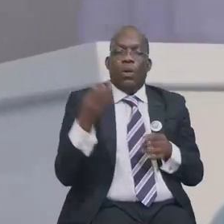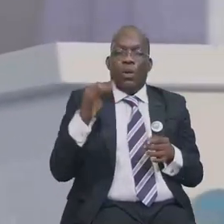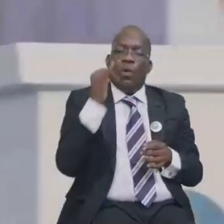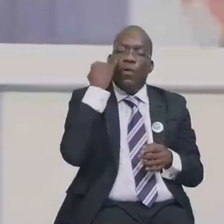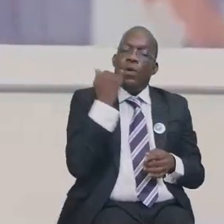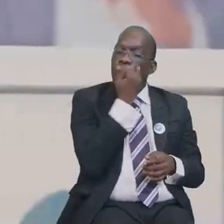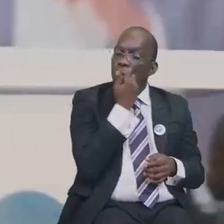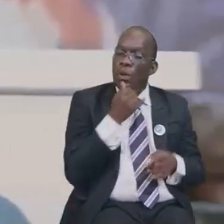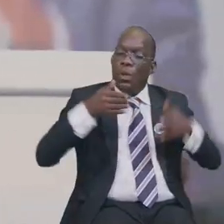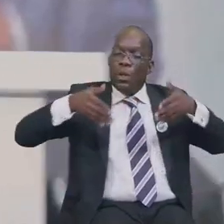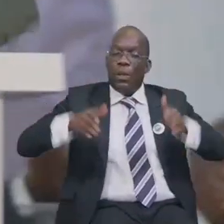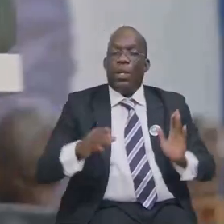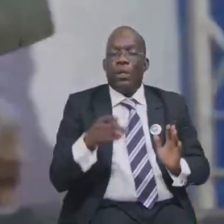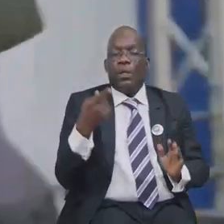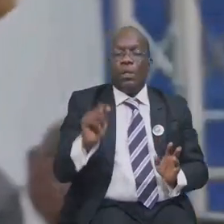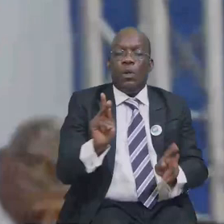que le peuple sache